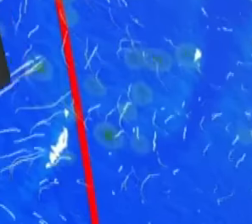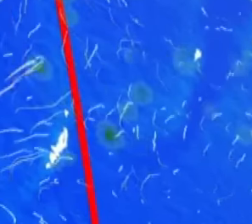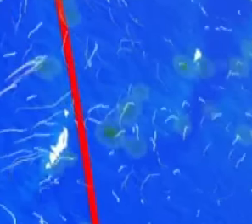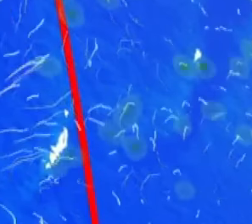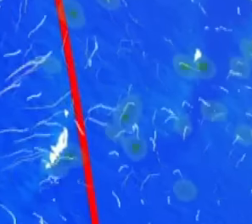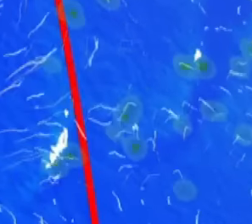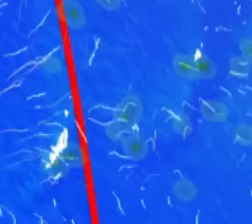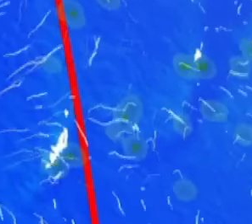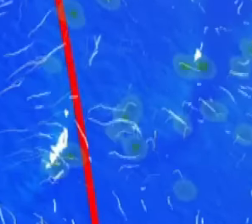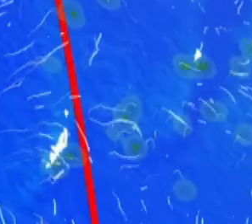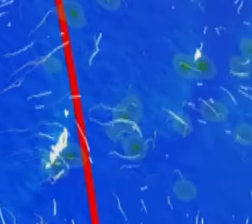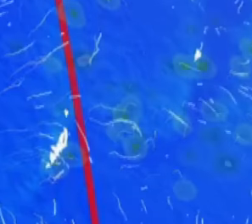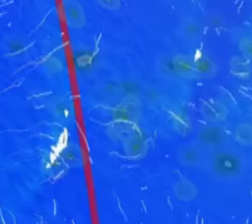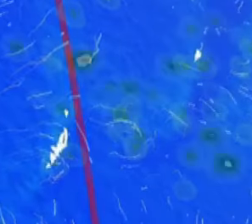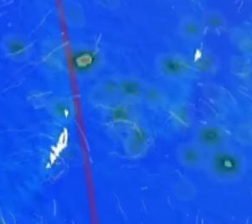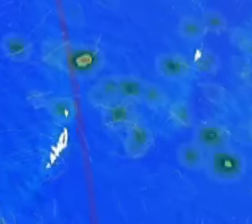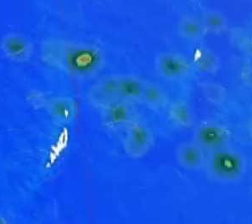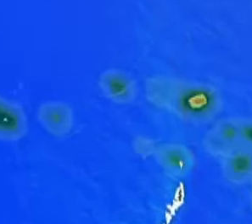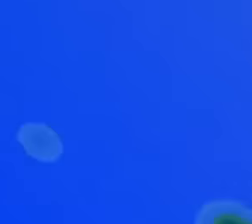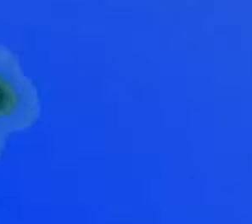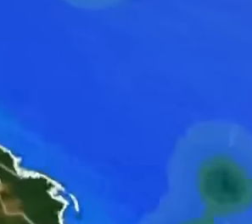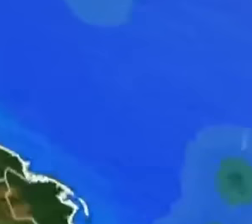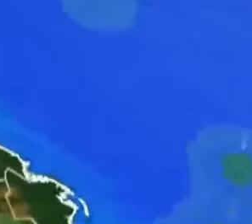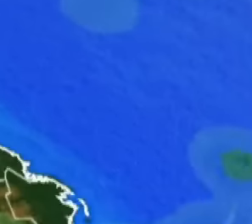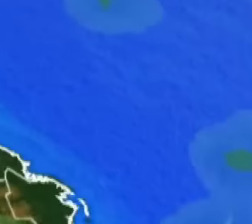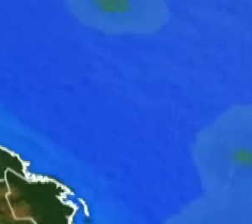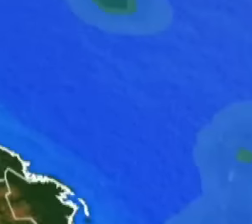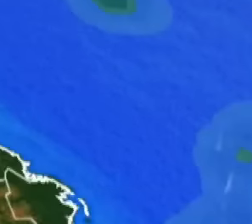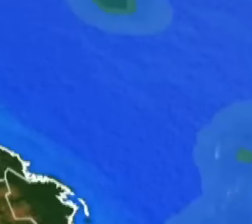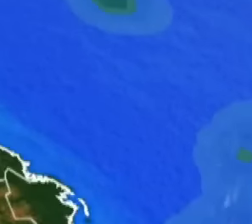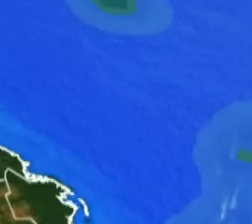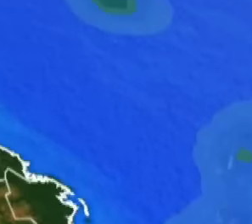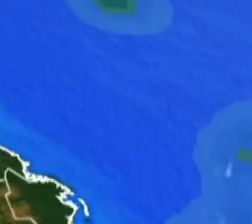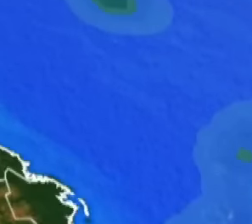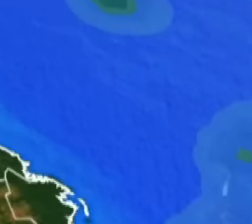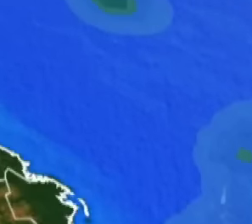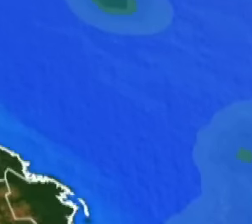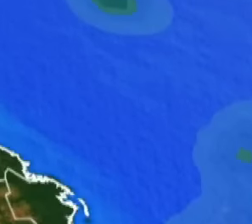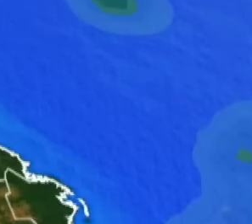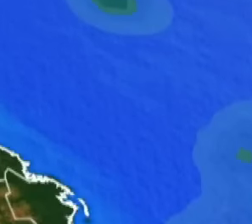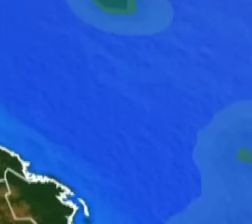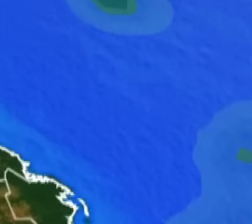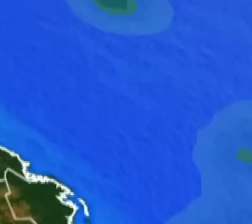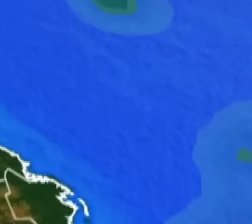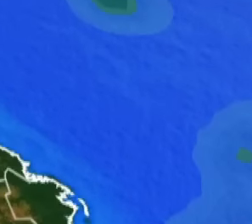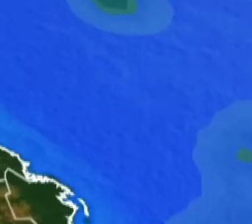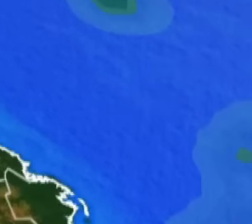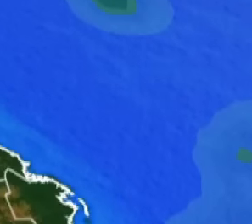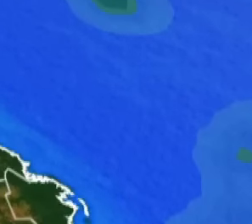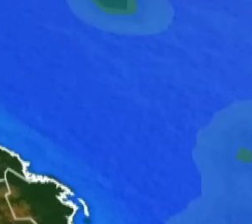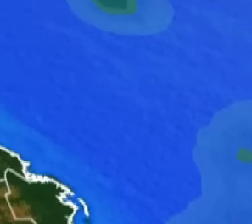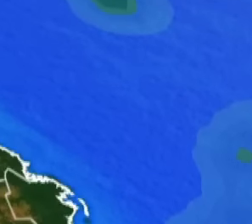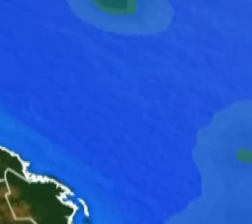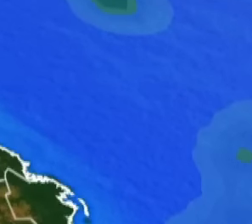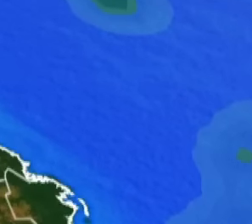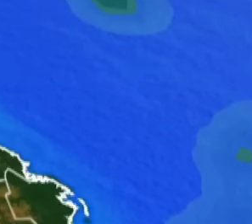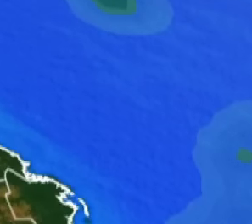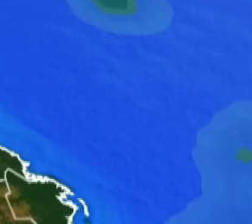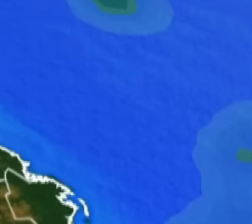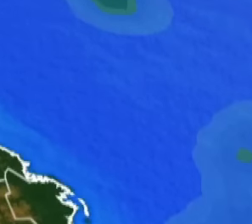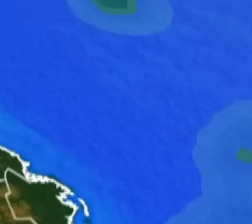linggo. Sa rainfall forecast ng The Weather Company para ngayong Biyernes sa Luzon, meron na pong mga pag-ulan sa umaga sa Ilocos Region at